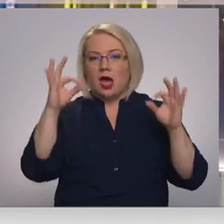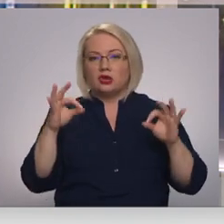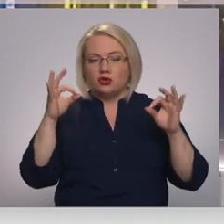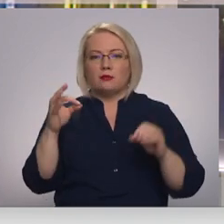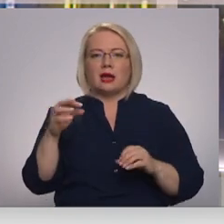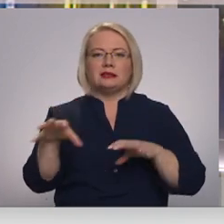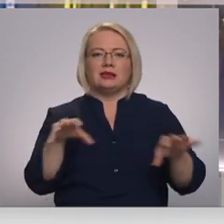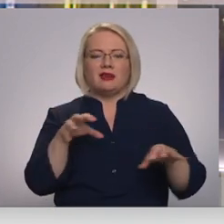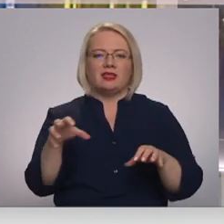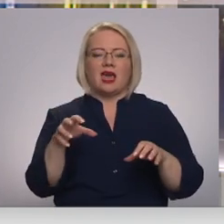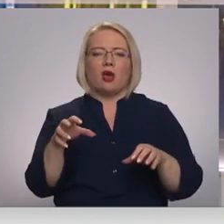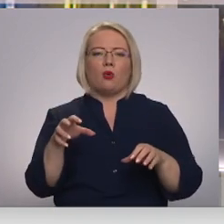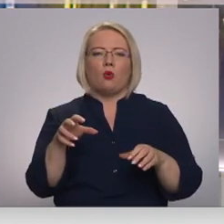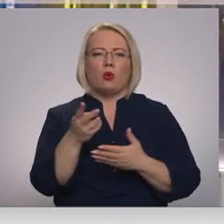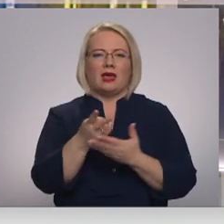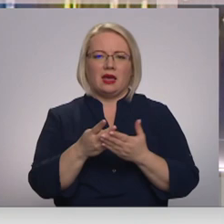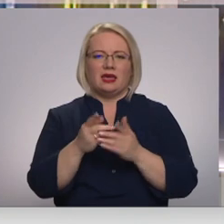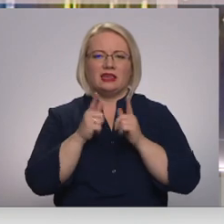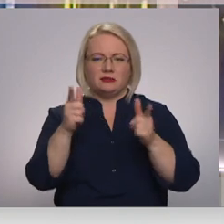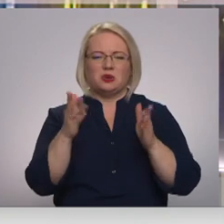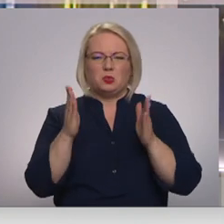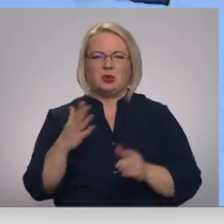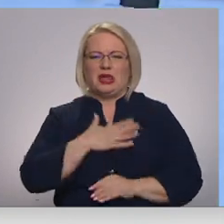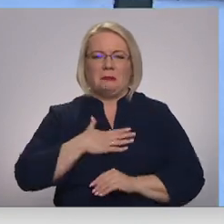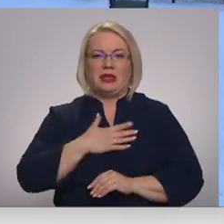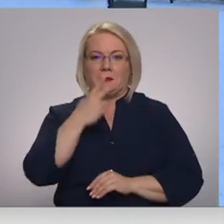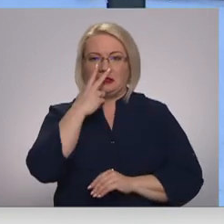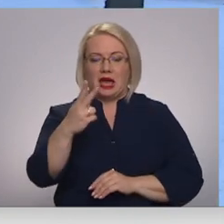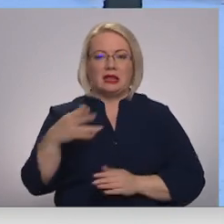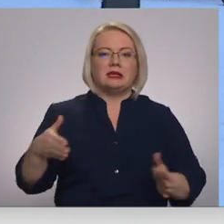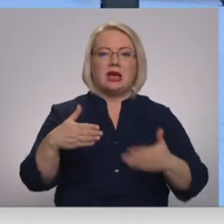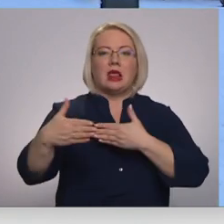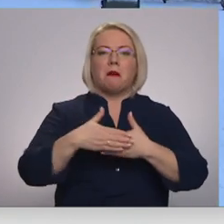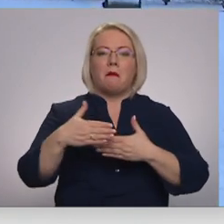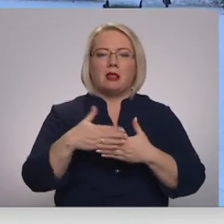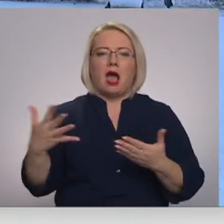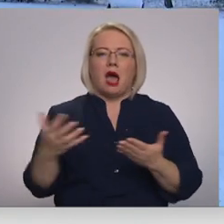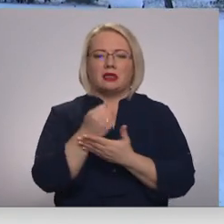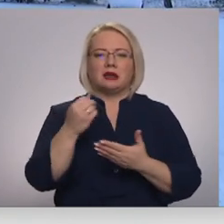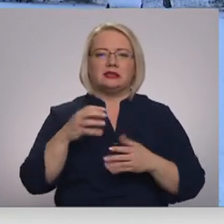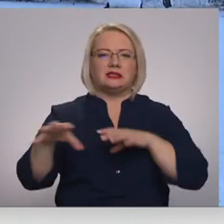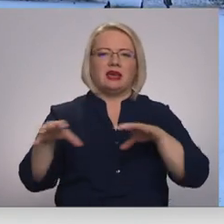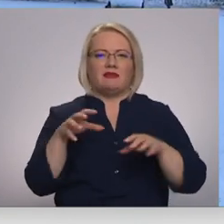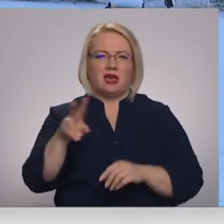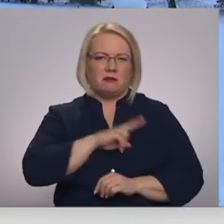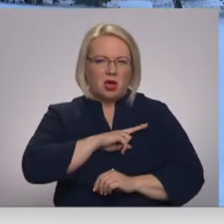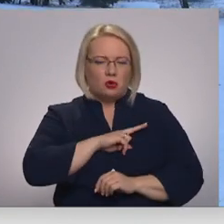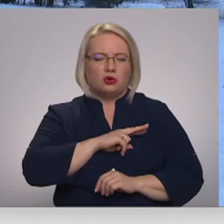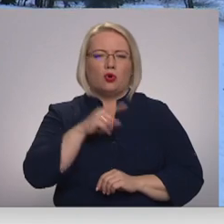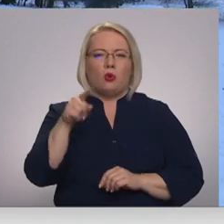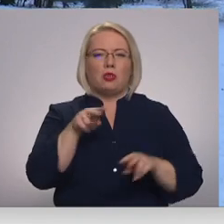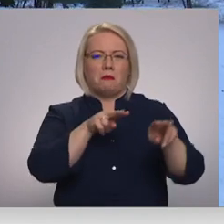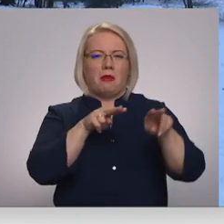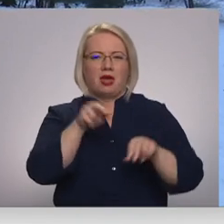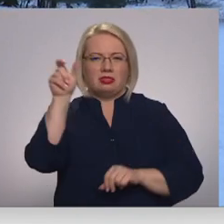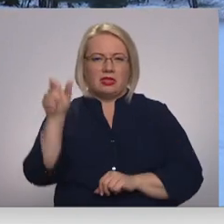tur izmesti un brīdinām, ka būs nepatīkami kadri. Ceļmalā atrasti vairāku dzīvnieku līķi. Latvijas televīzijas uzrunātais mednieks